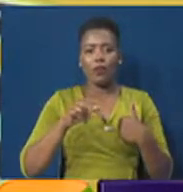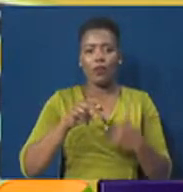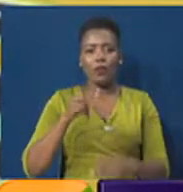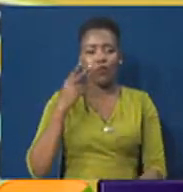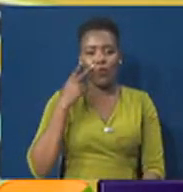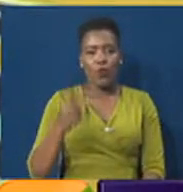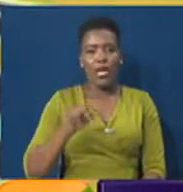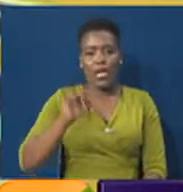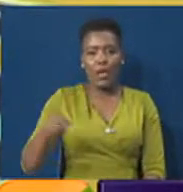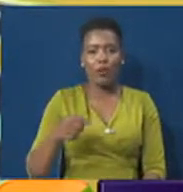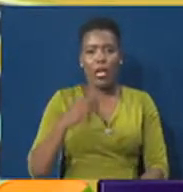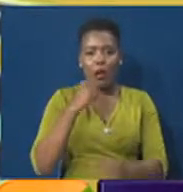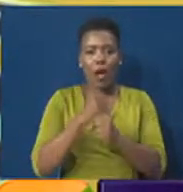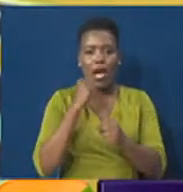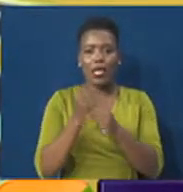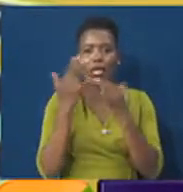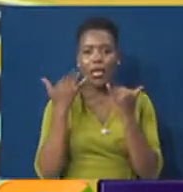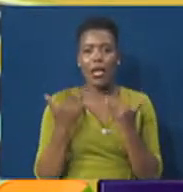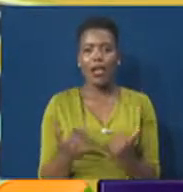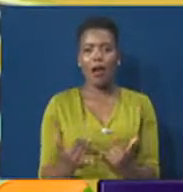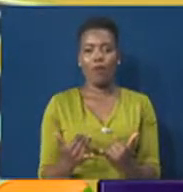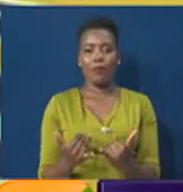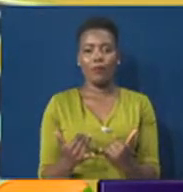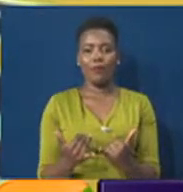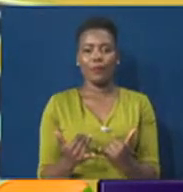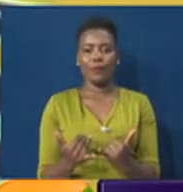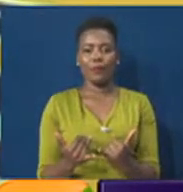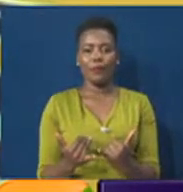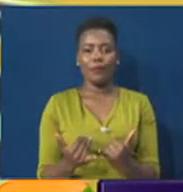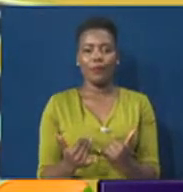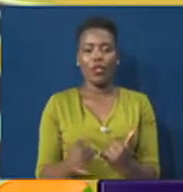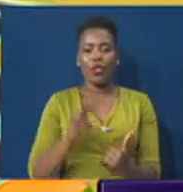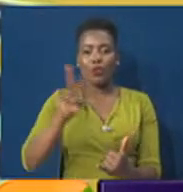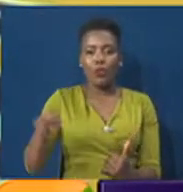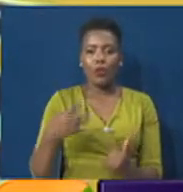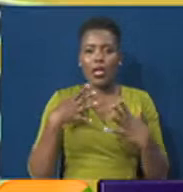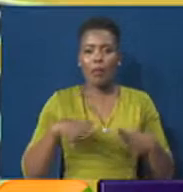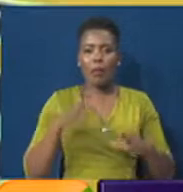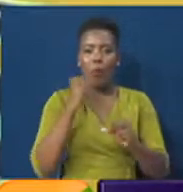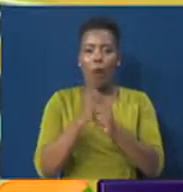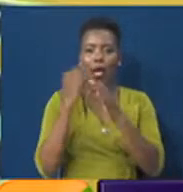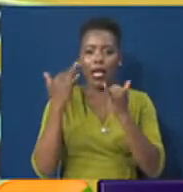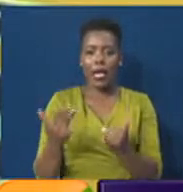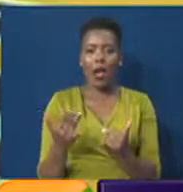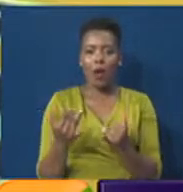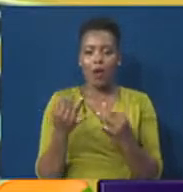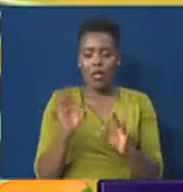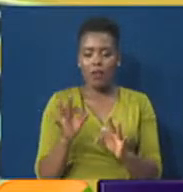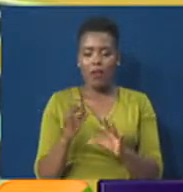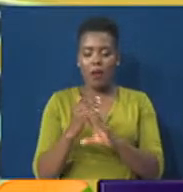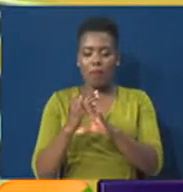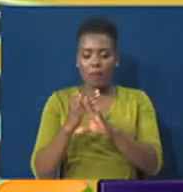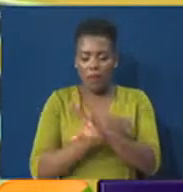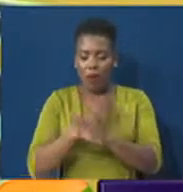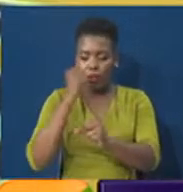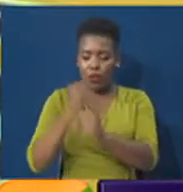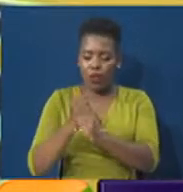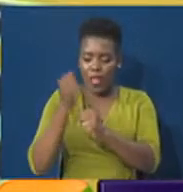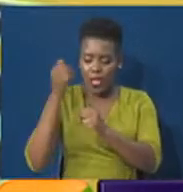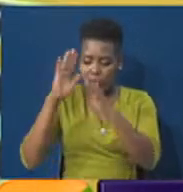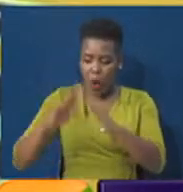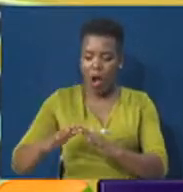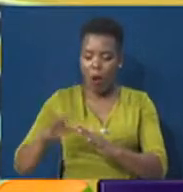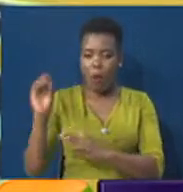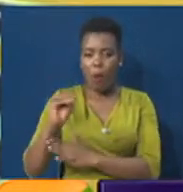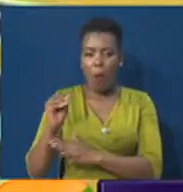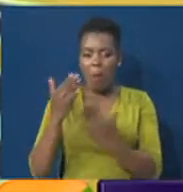huu wanafanya kazi hapo. Hao ni watu 1,200 wakikuwa katika ulevi, katika madawa